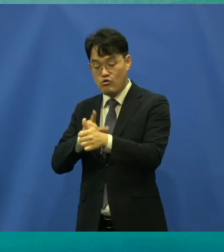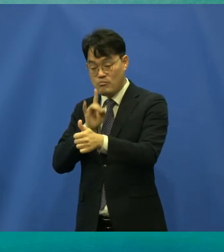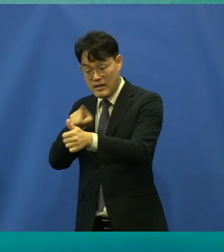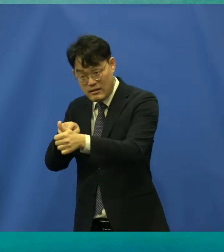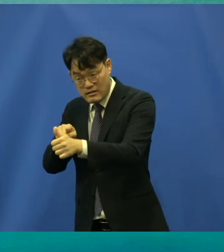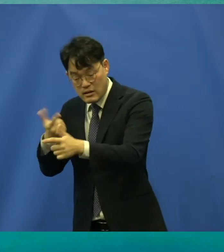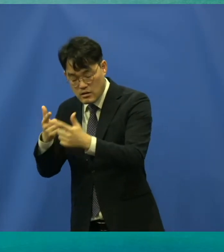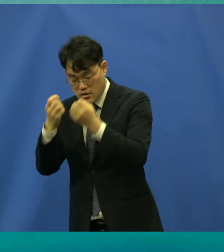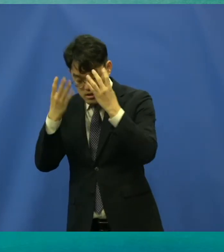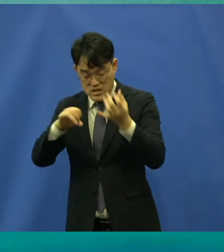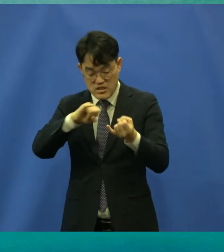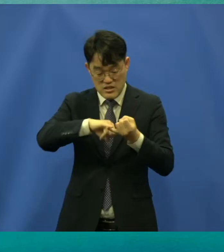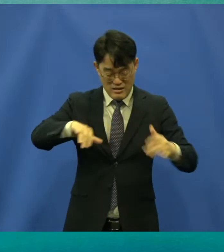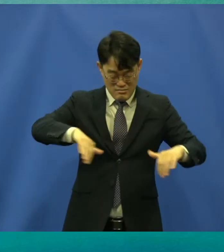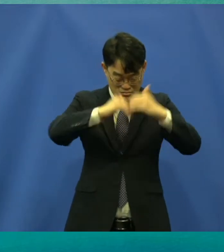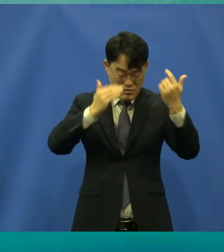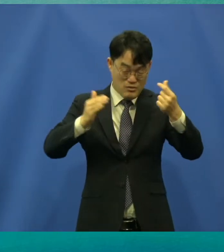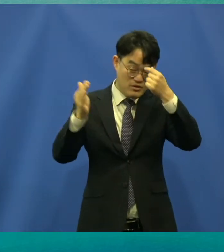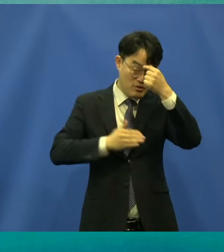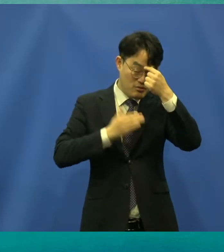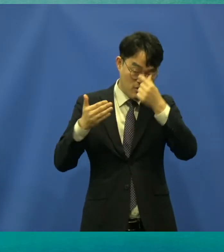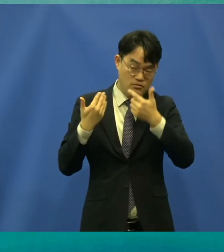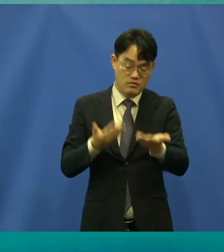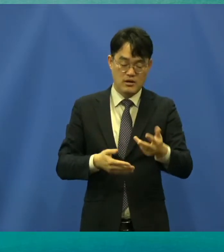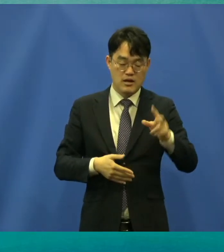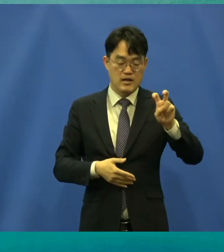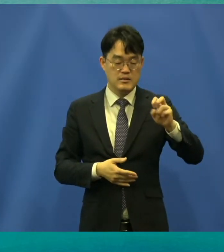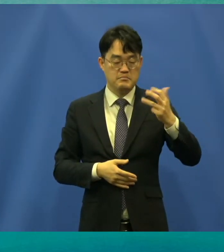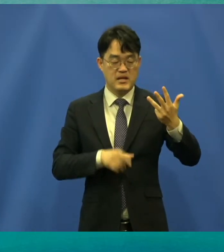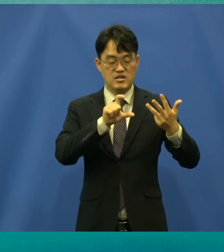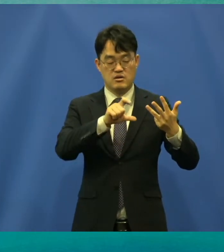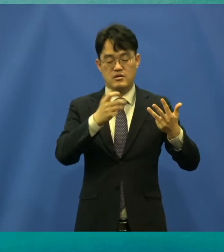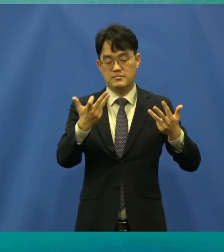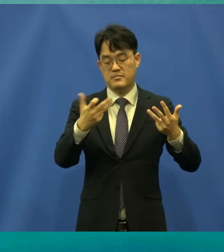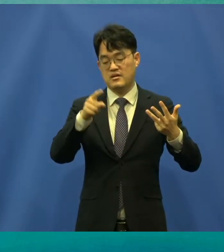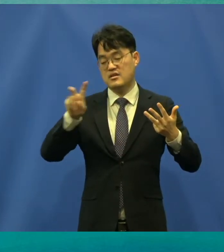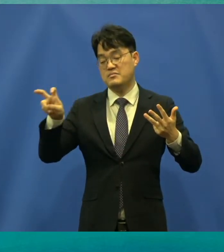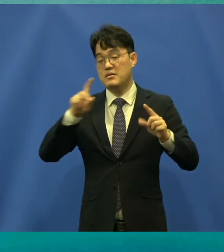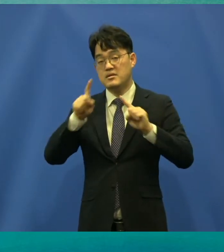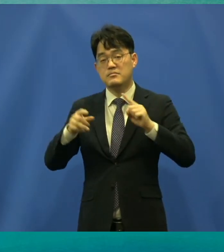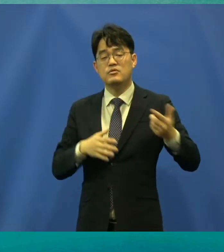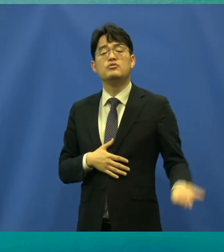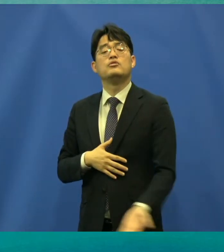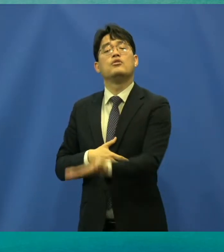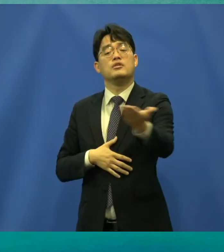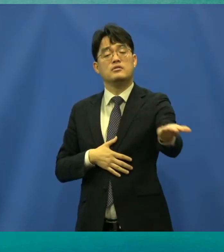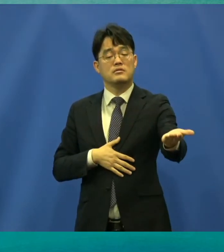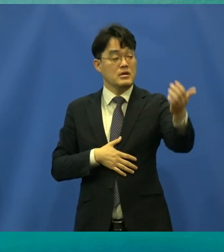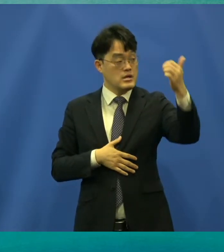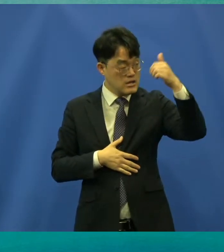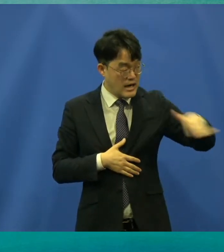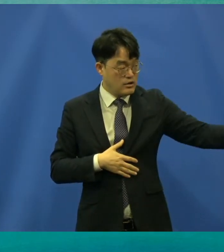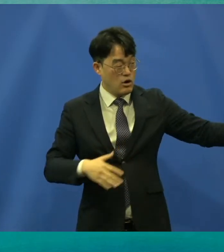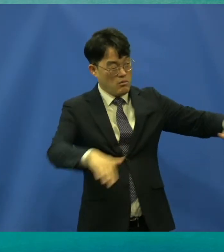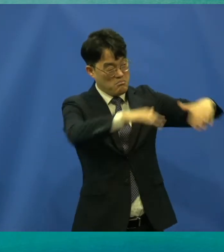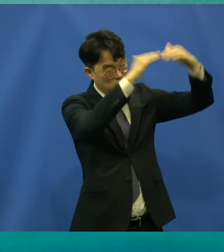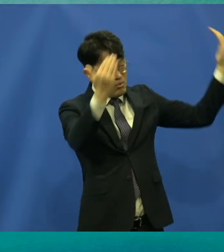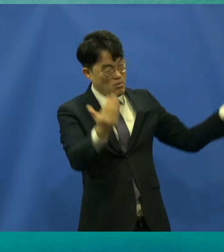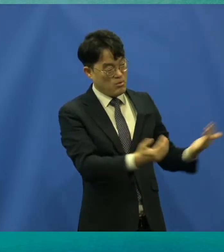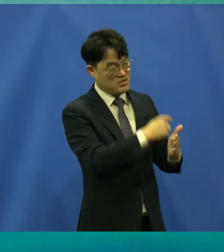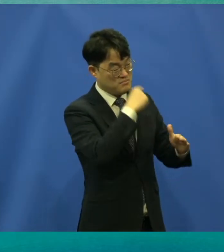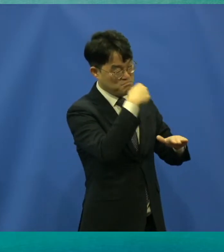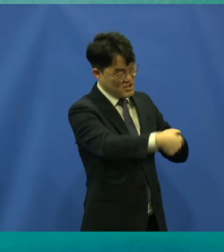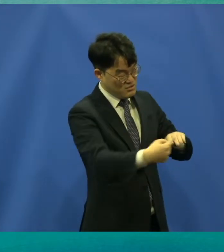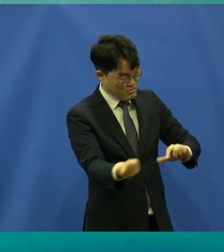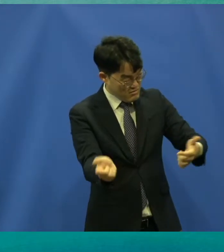마태복음 28장 18절로 20절의 말씀, 너희는 가서 모든 민족을 제자로 삼아라.